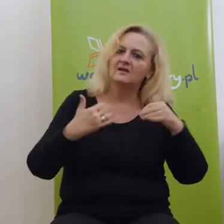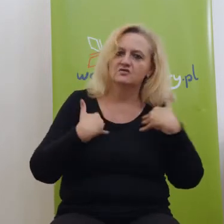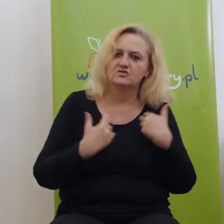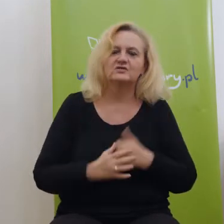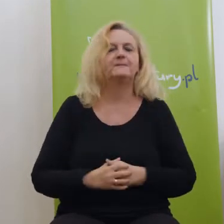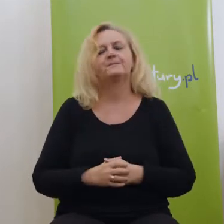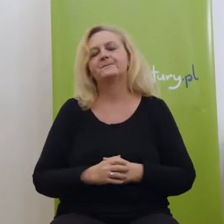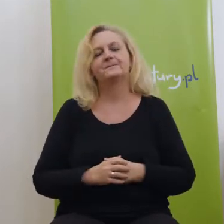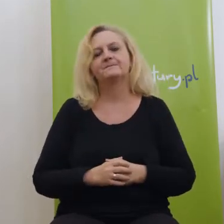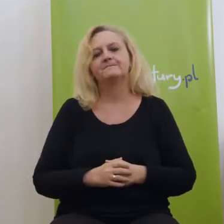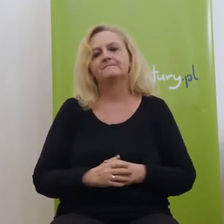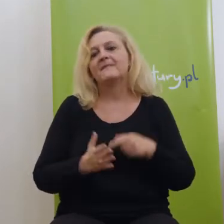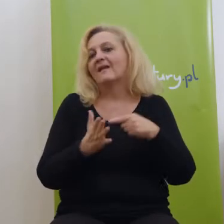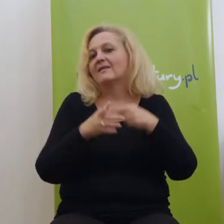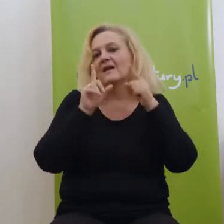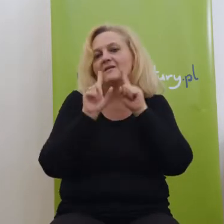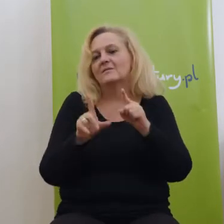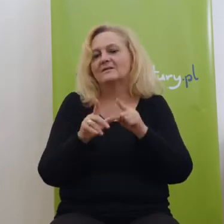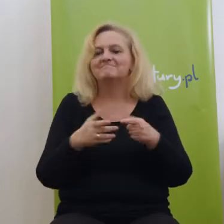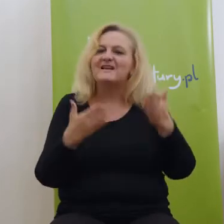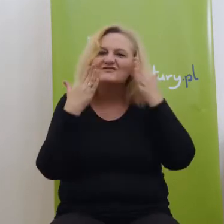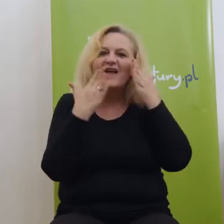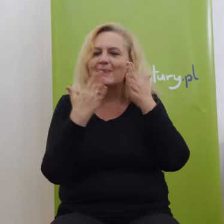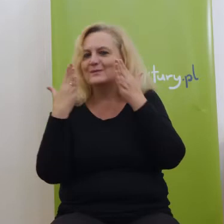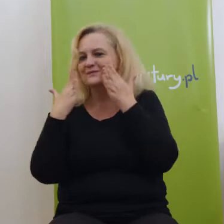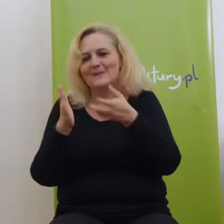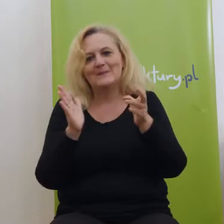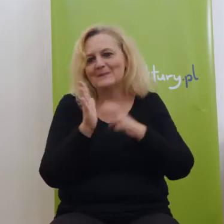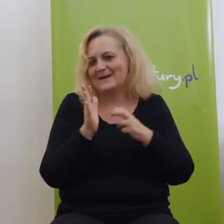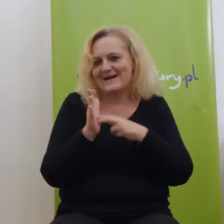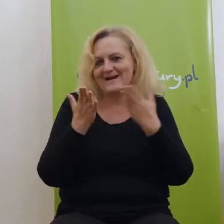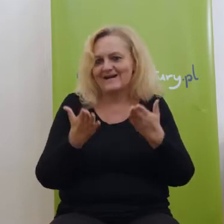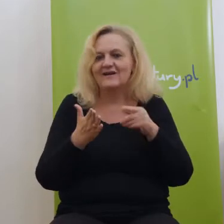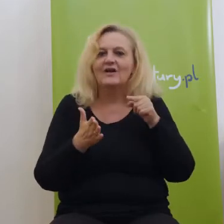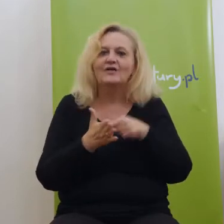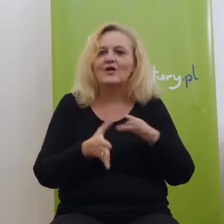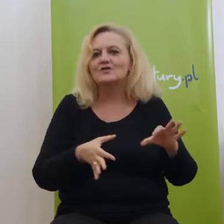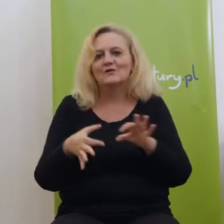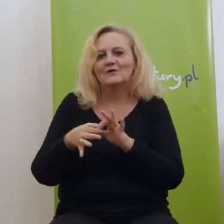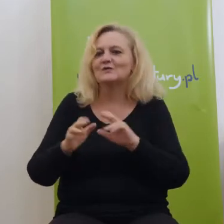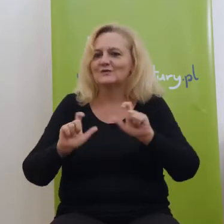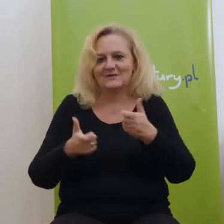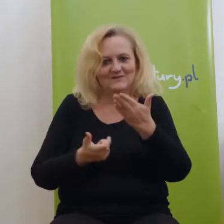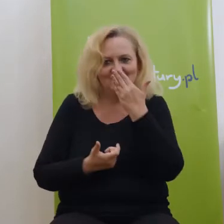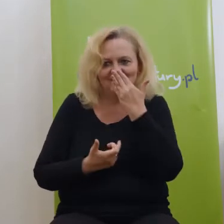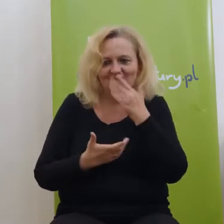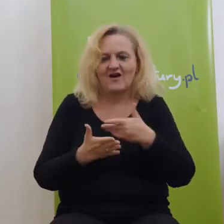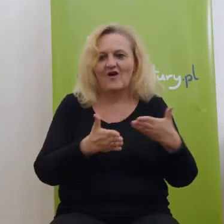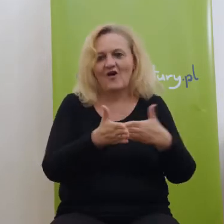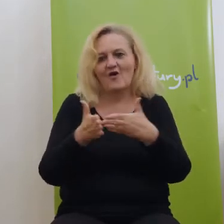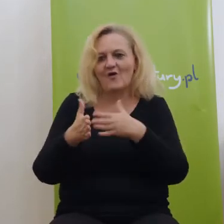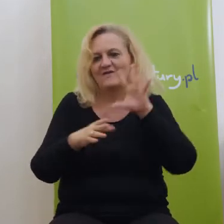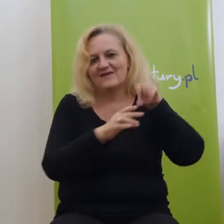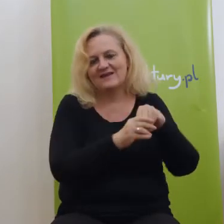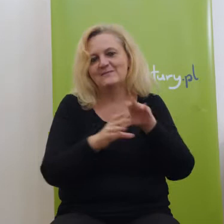A tak naprawdę nie zdają sobie sprawy z tego, z jakim to życie jest związane